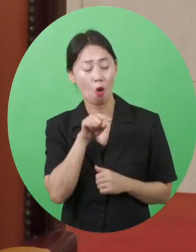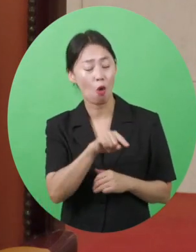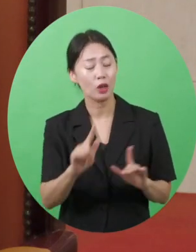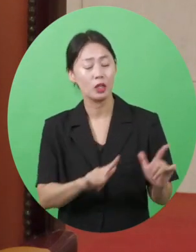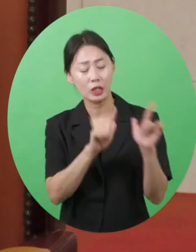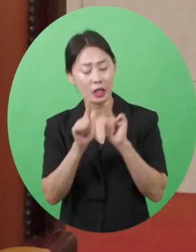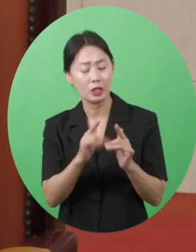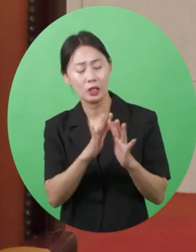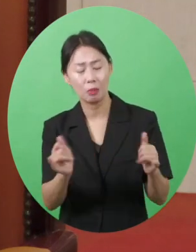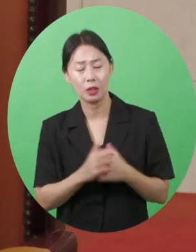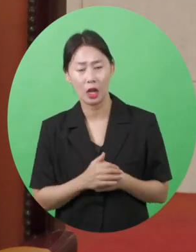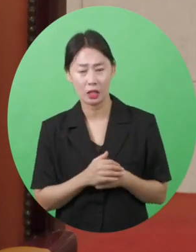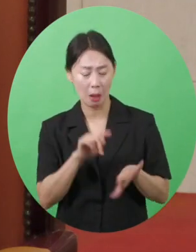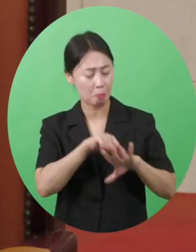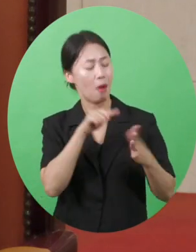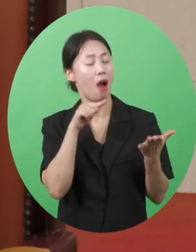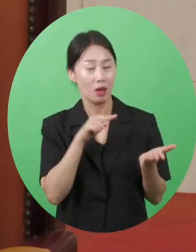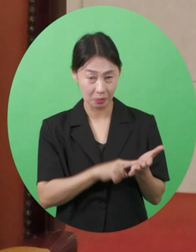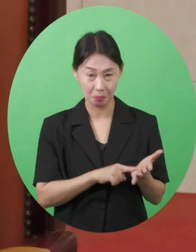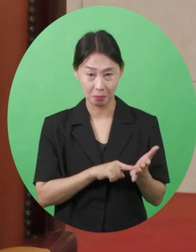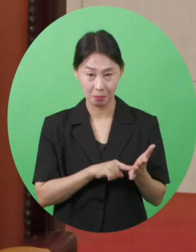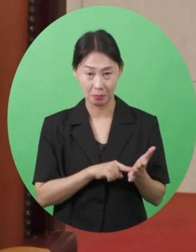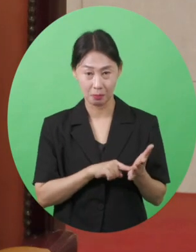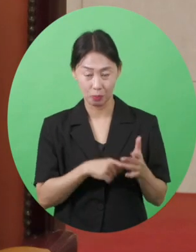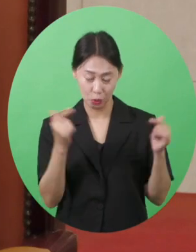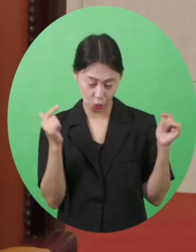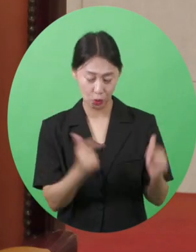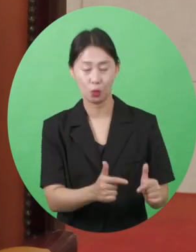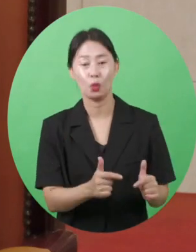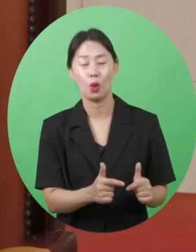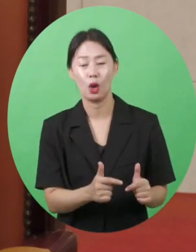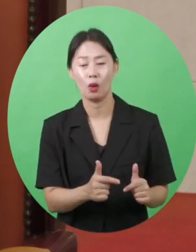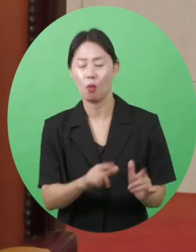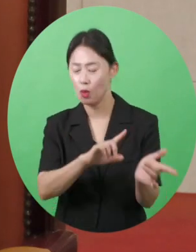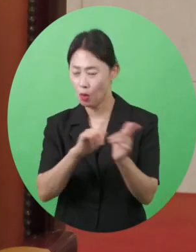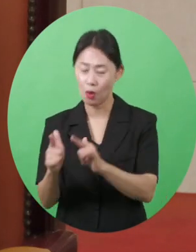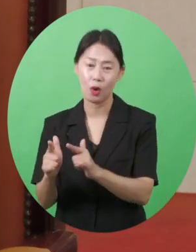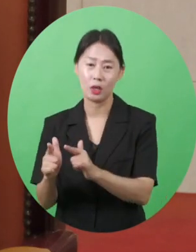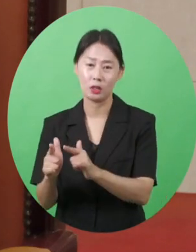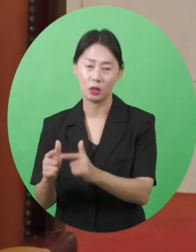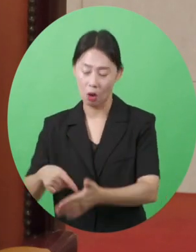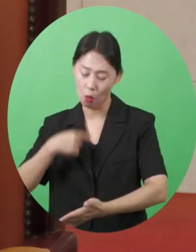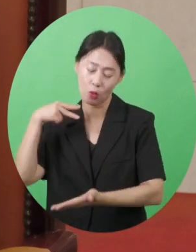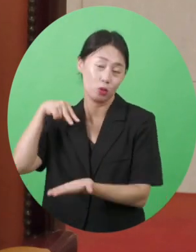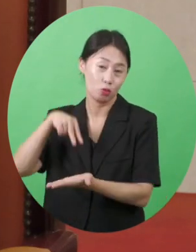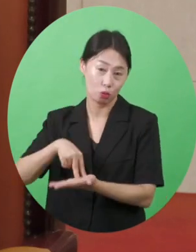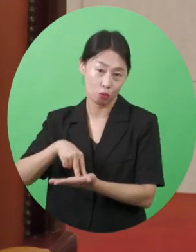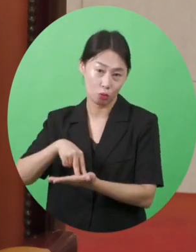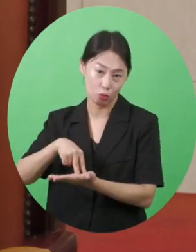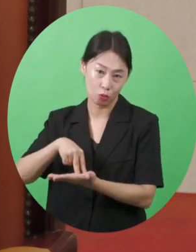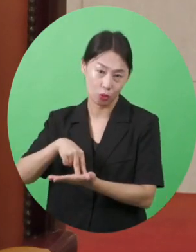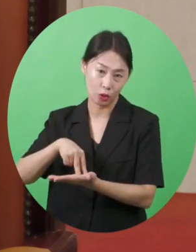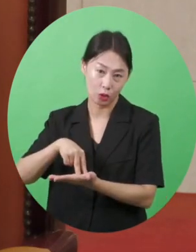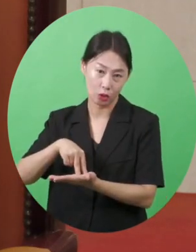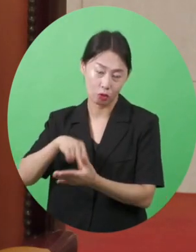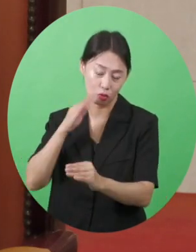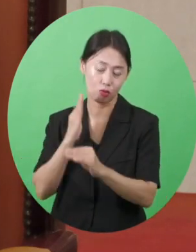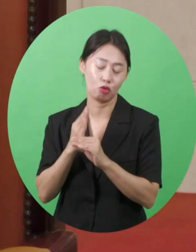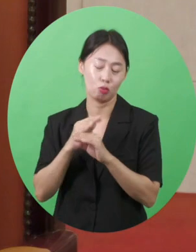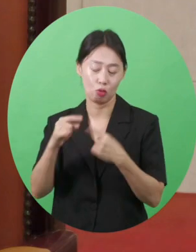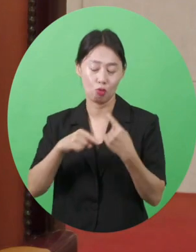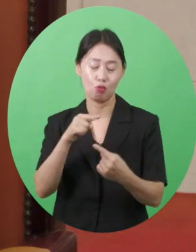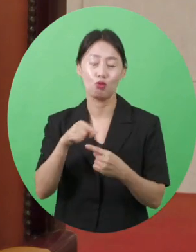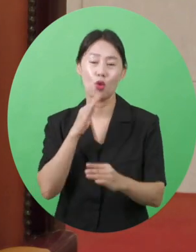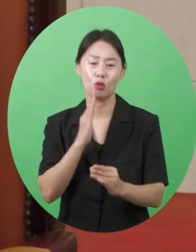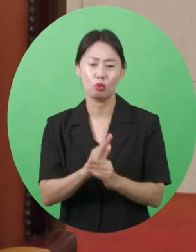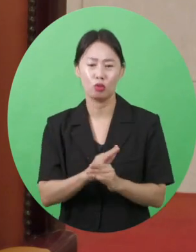이용자들에 대한 그 심리 또 정서적 안정을 돕고 있고요. 다양한 지역과 자립 지원을 중점으로 운영하고 있지만